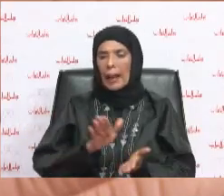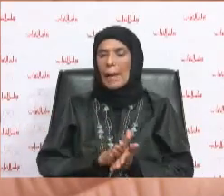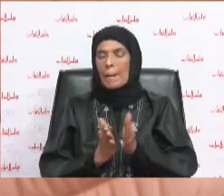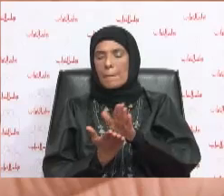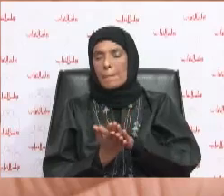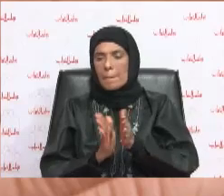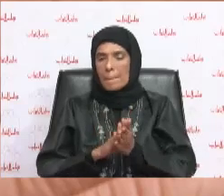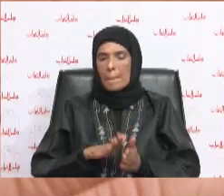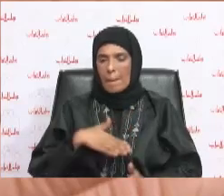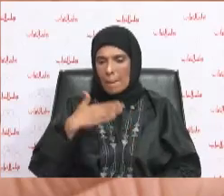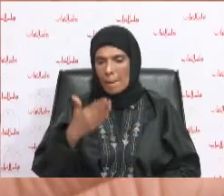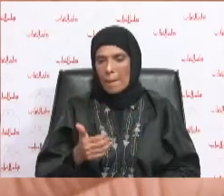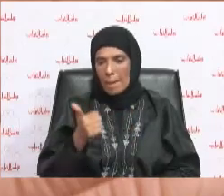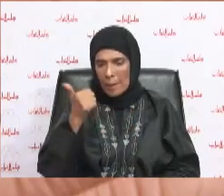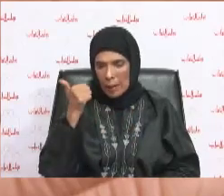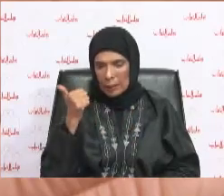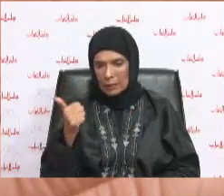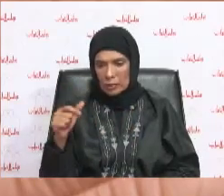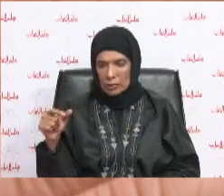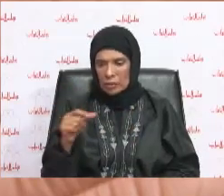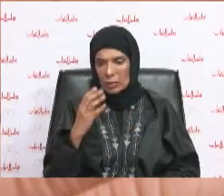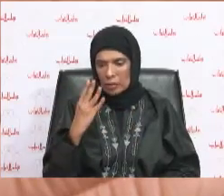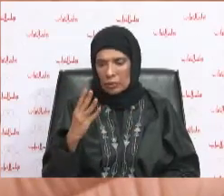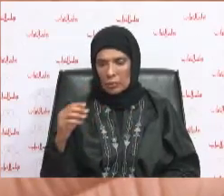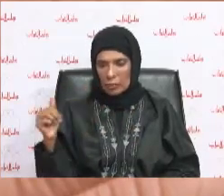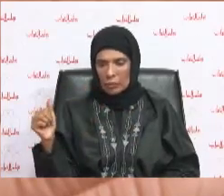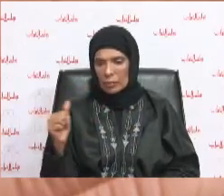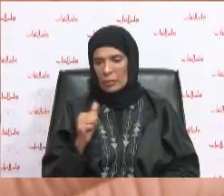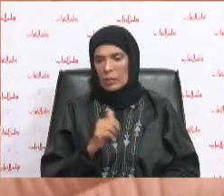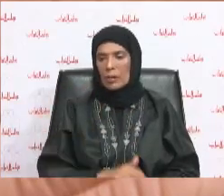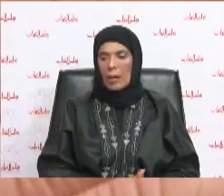نتمنى تكون 6 أشهر بدلا من 4.5 أشهر